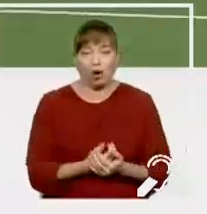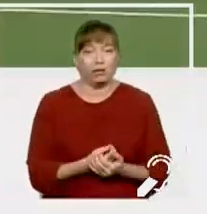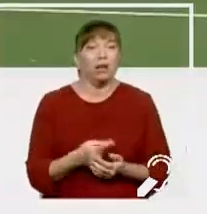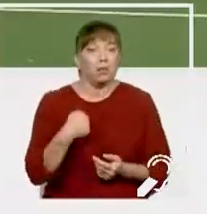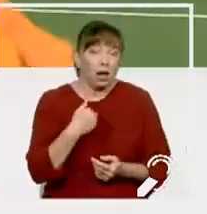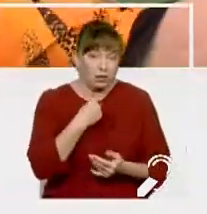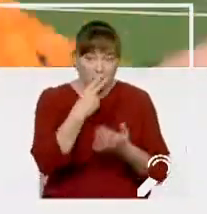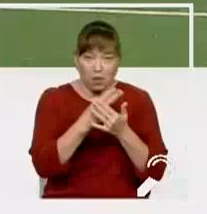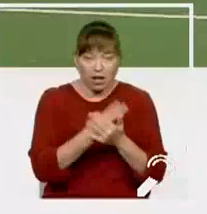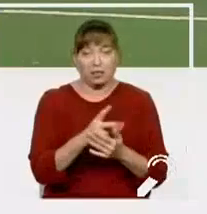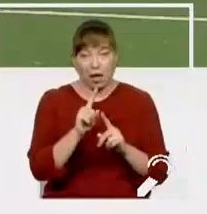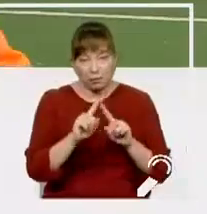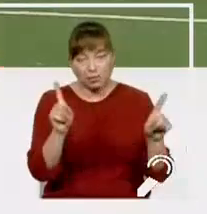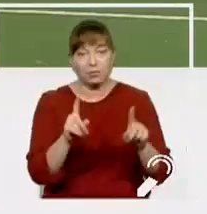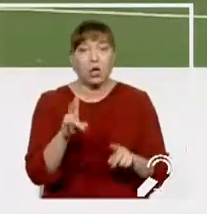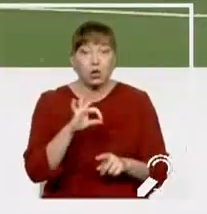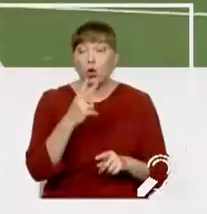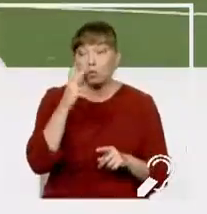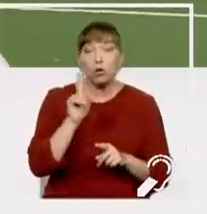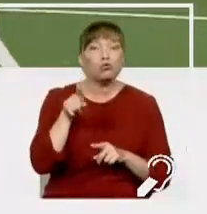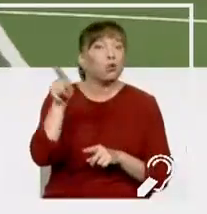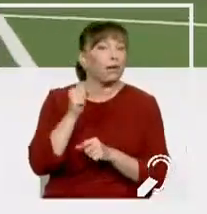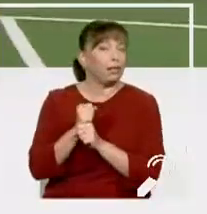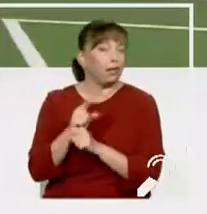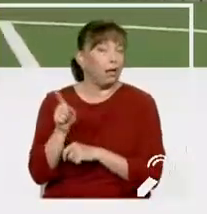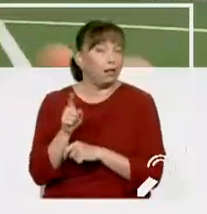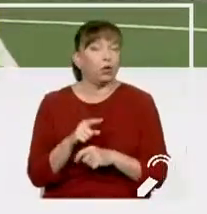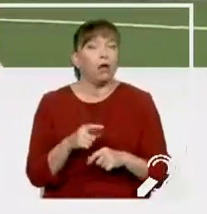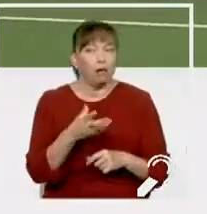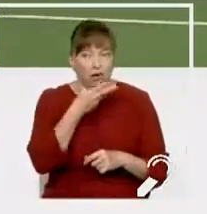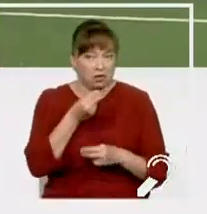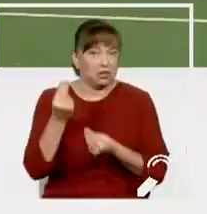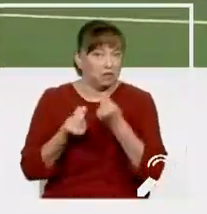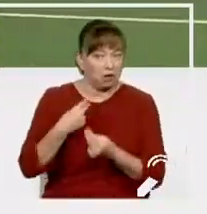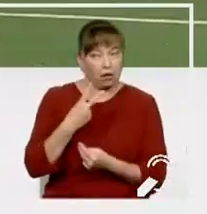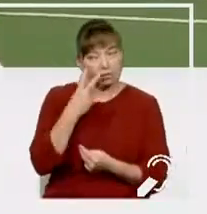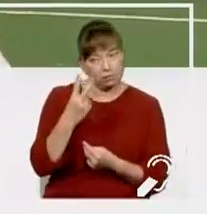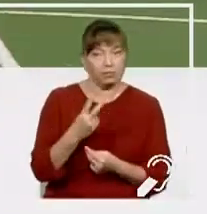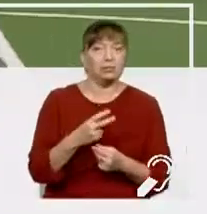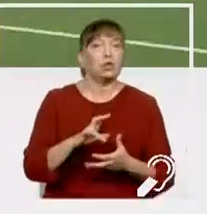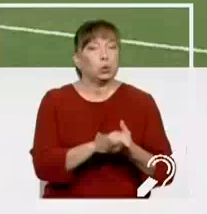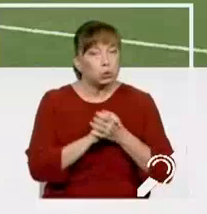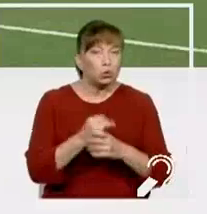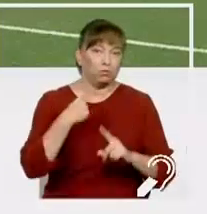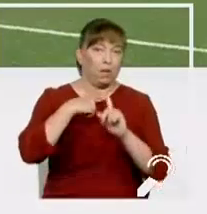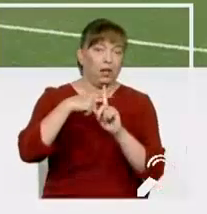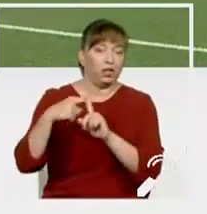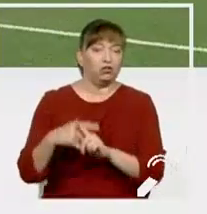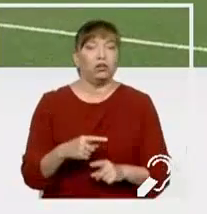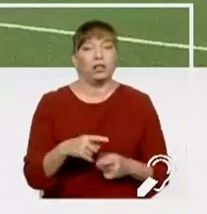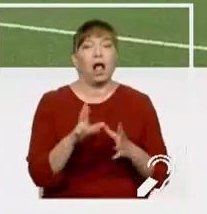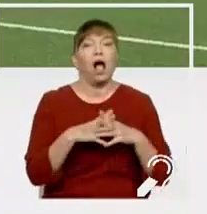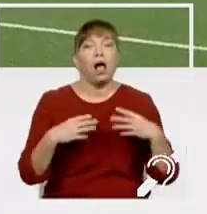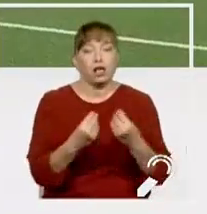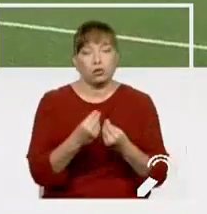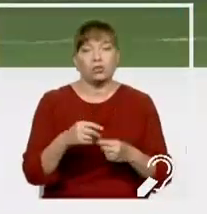să arătăm și noi ceva, dar totodată ne uităm ce fac și colegii. Destul de frumos joacă, prietenesc și pozitiv. Asociația